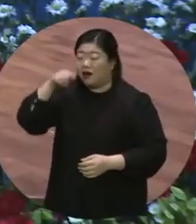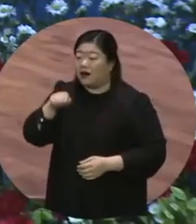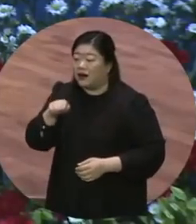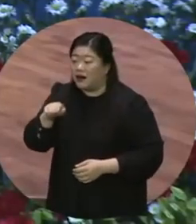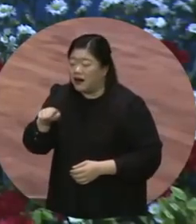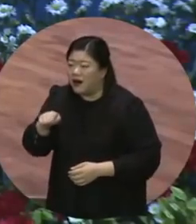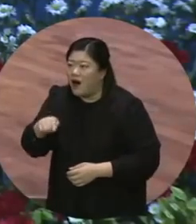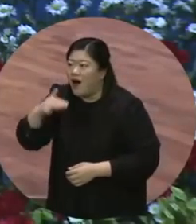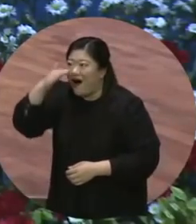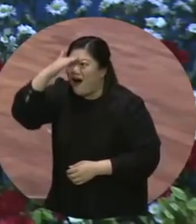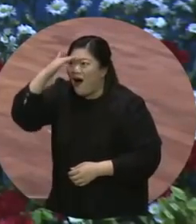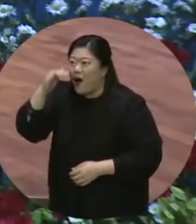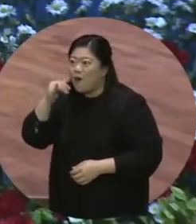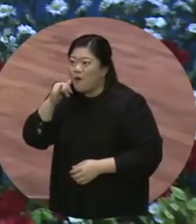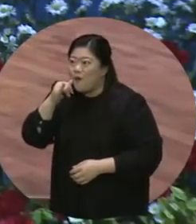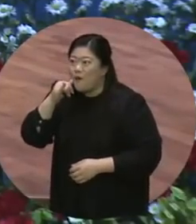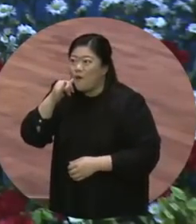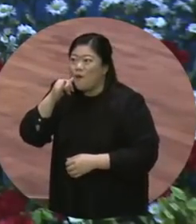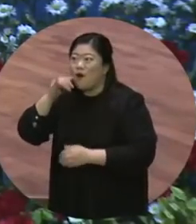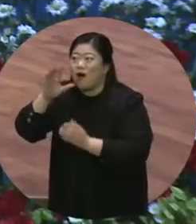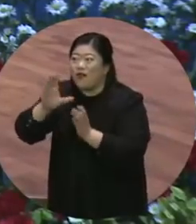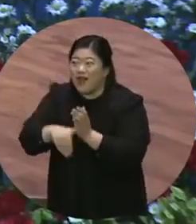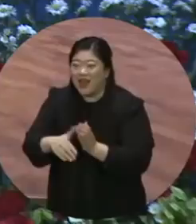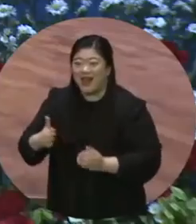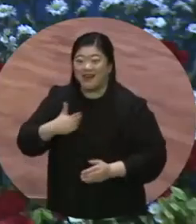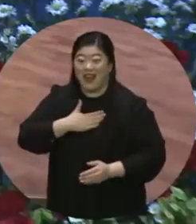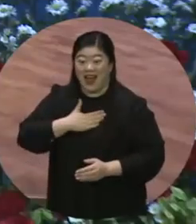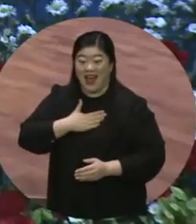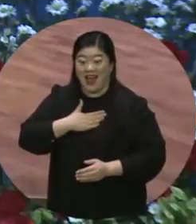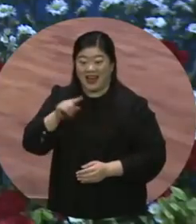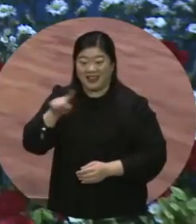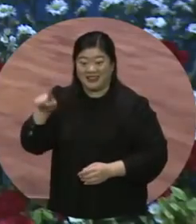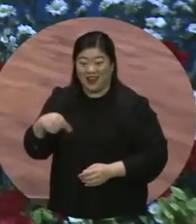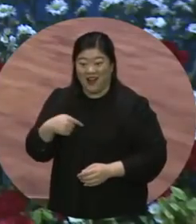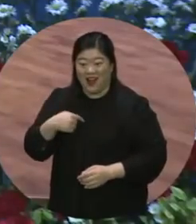제가 나와서 나도 한 곡 부르고